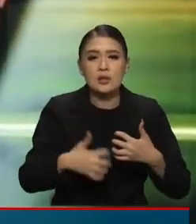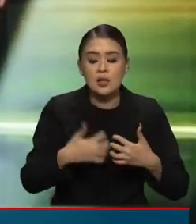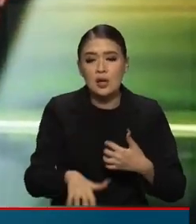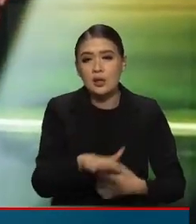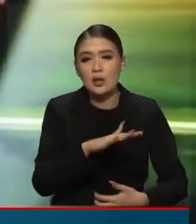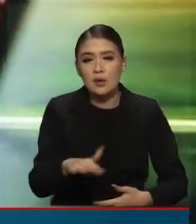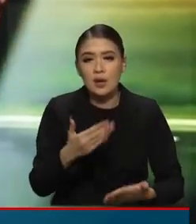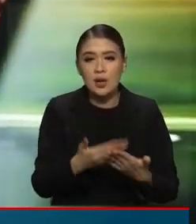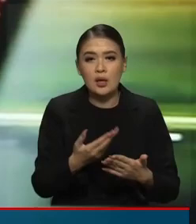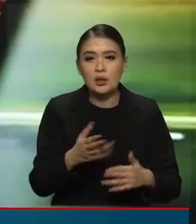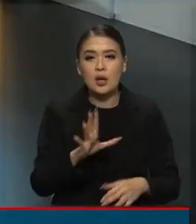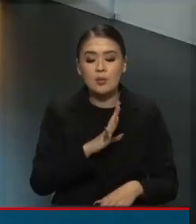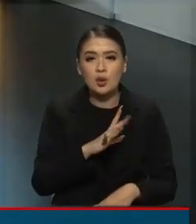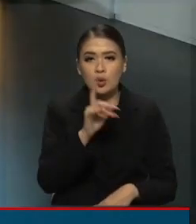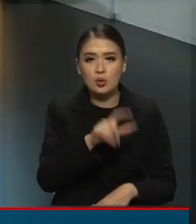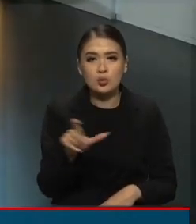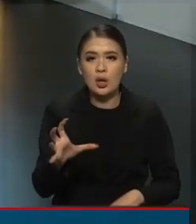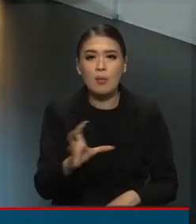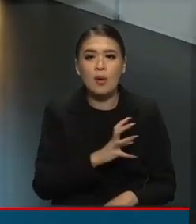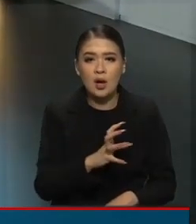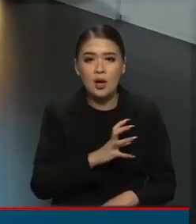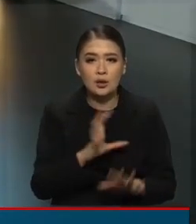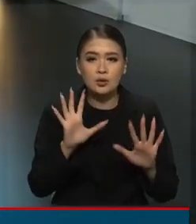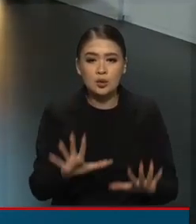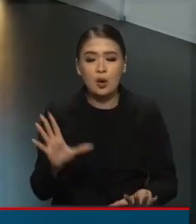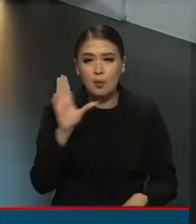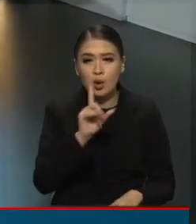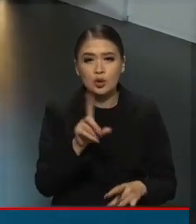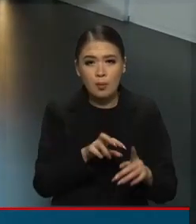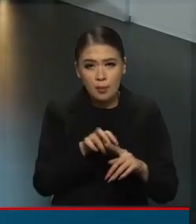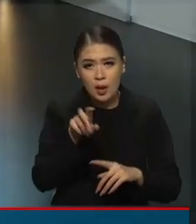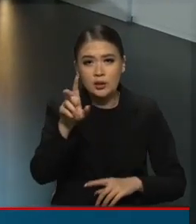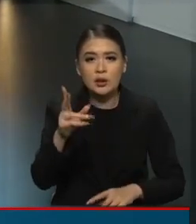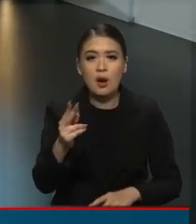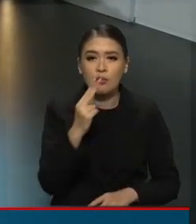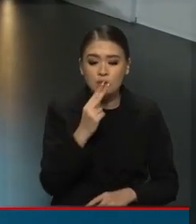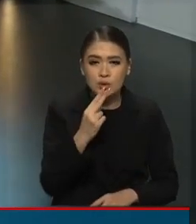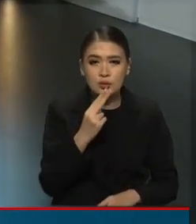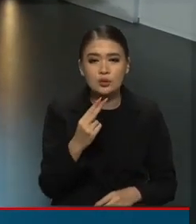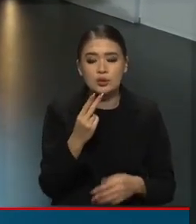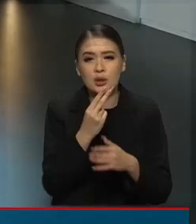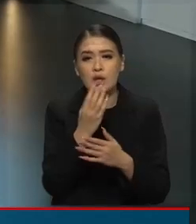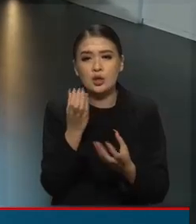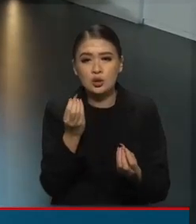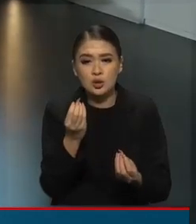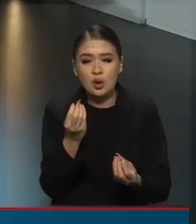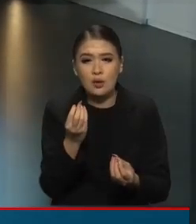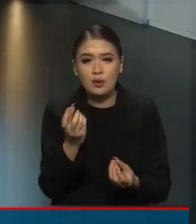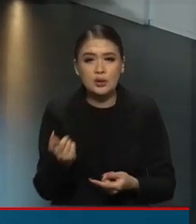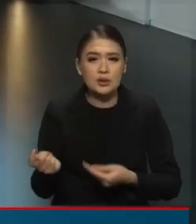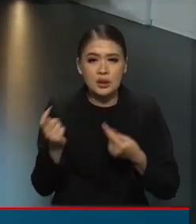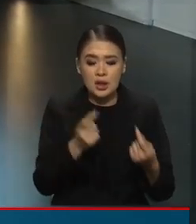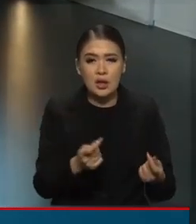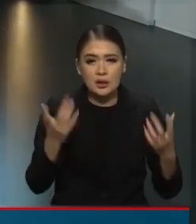даже не среднего класса, это люди состоятельные. Потому что подняться туда, позавтракать, еще и взять туда